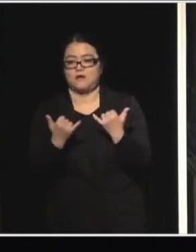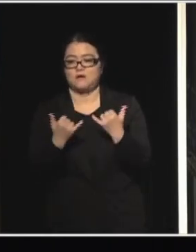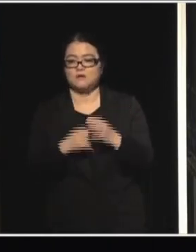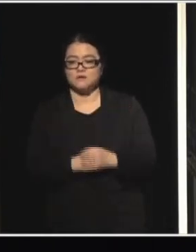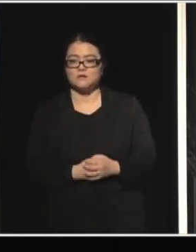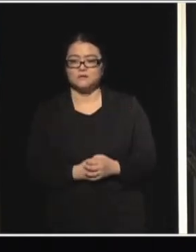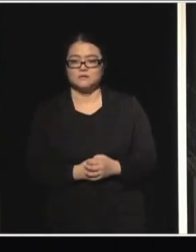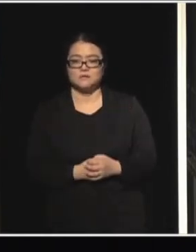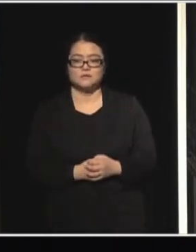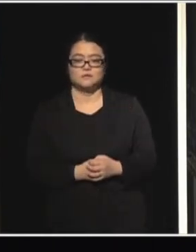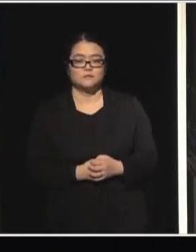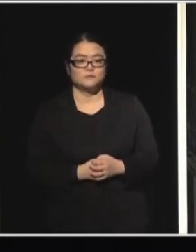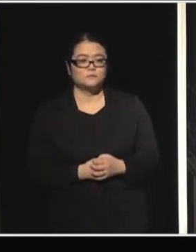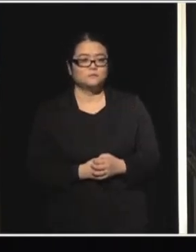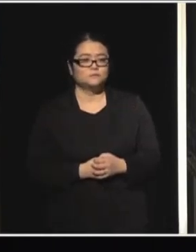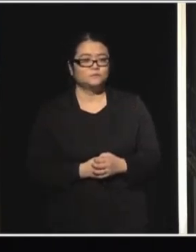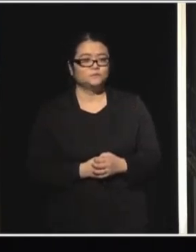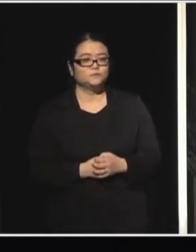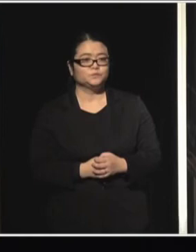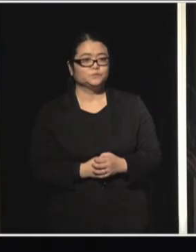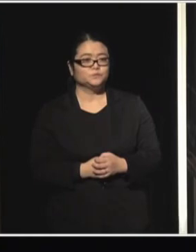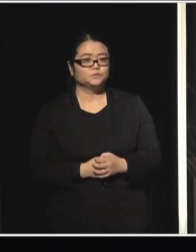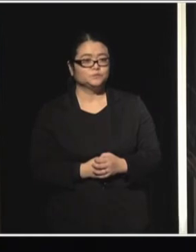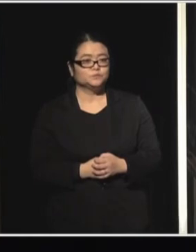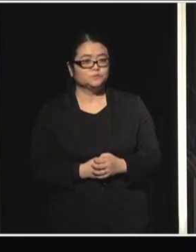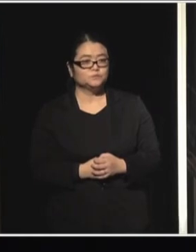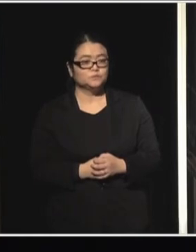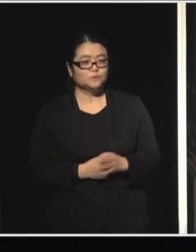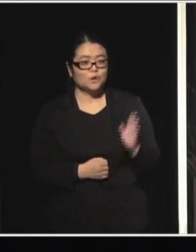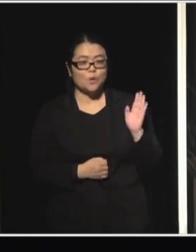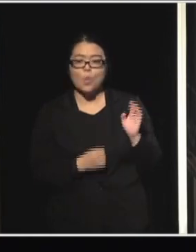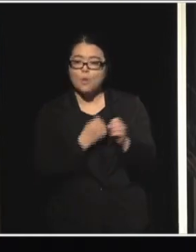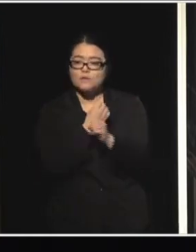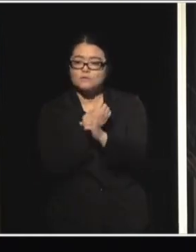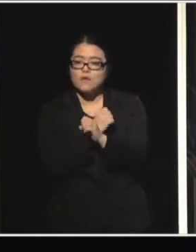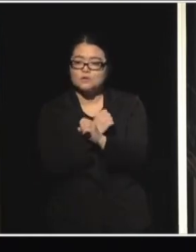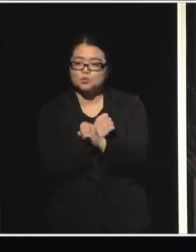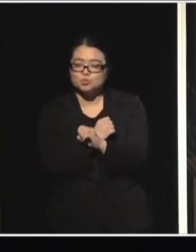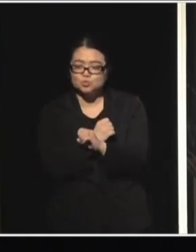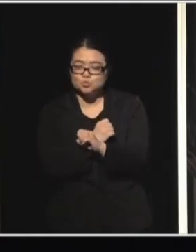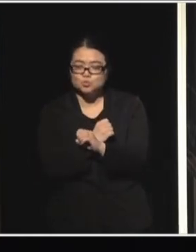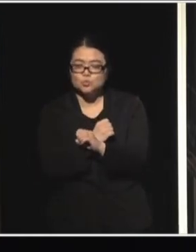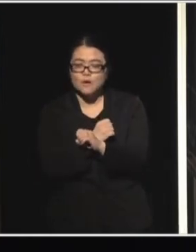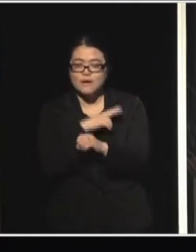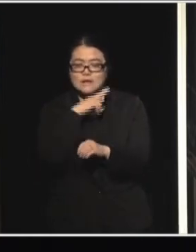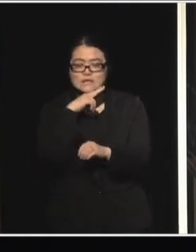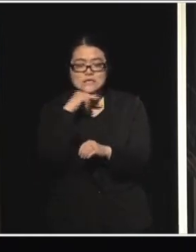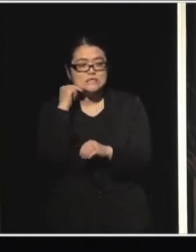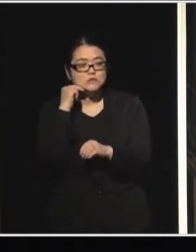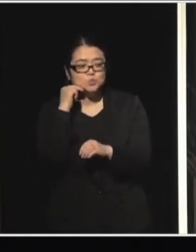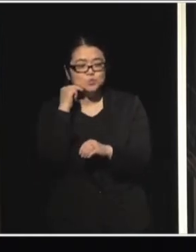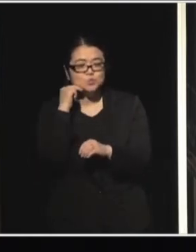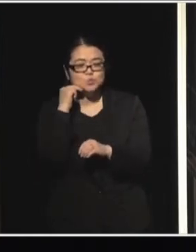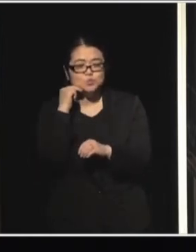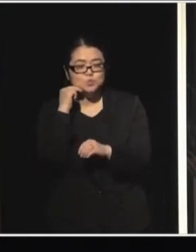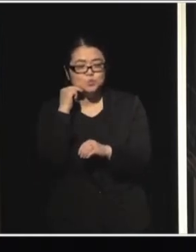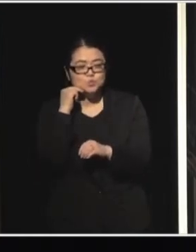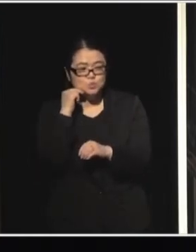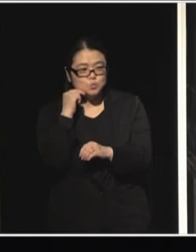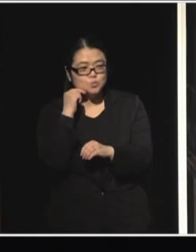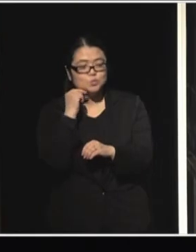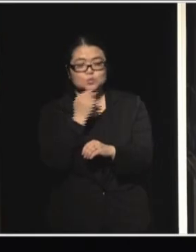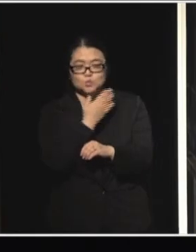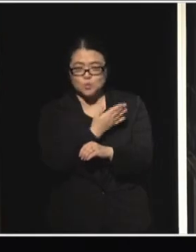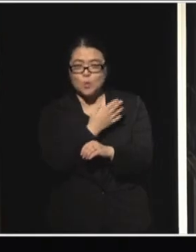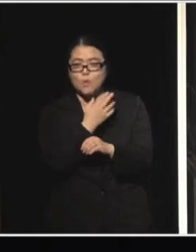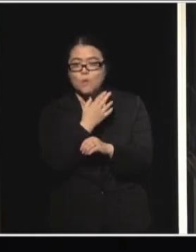んこれはですねあのこの研究はですねなぁセットとイギリスの医学雑誌に研究結果はの人だと思う